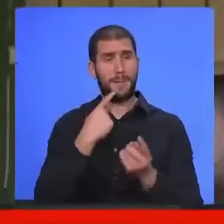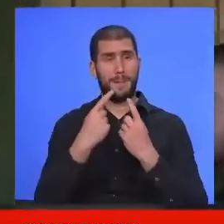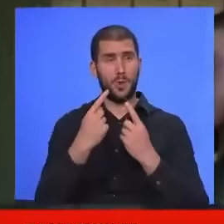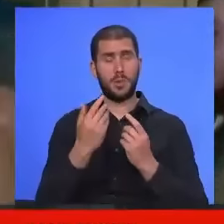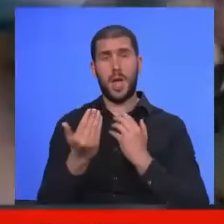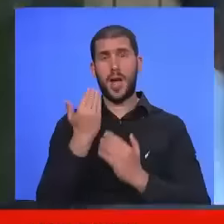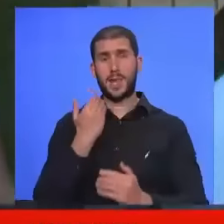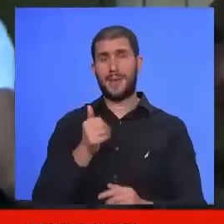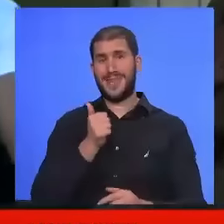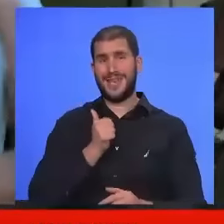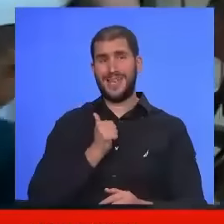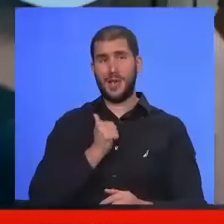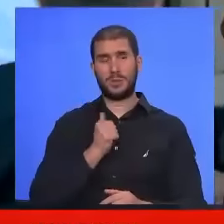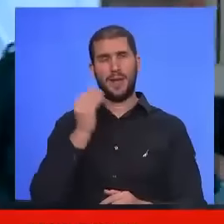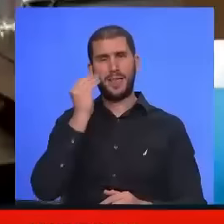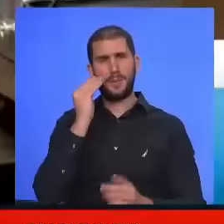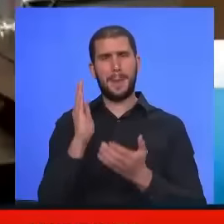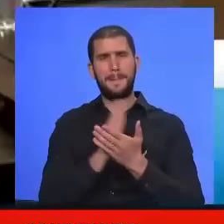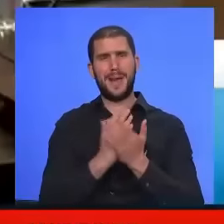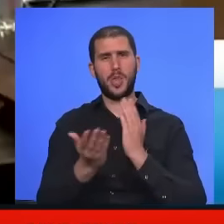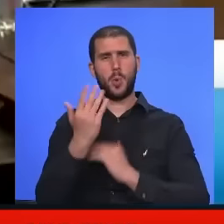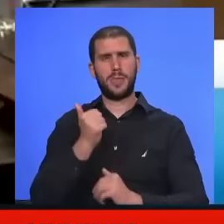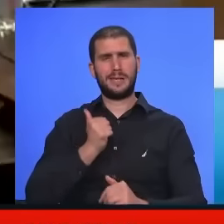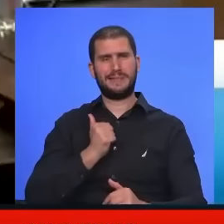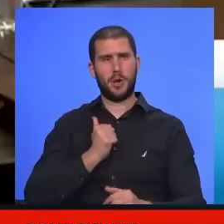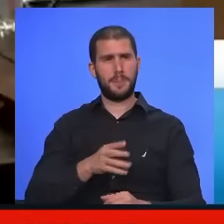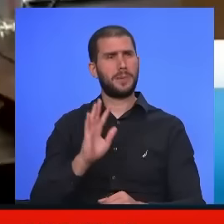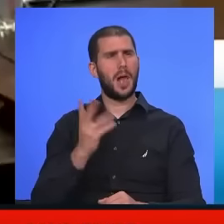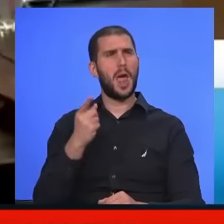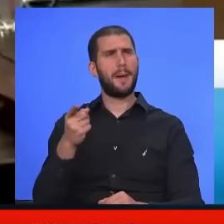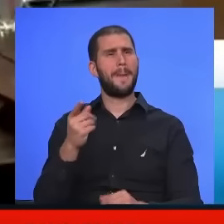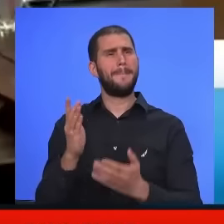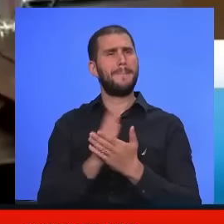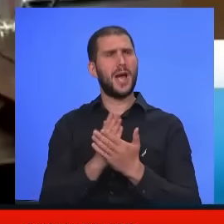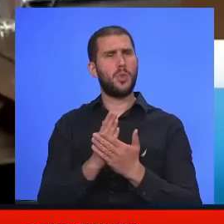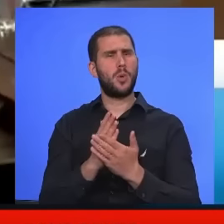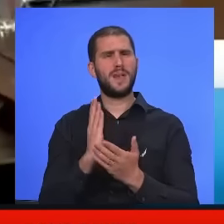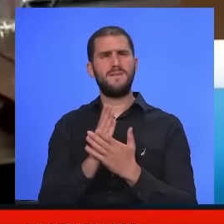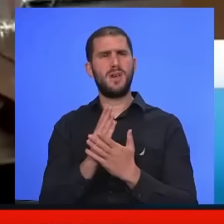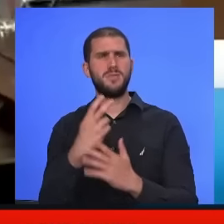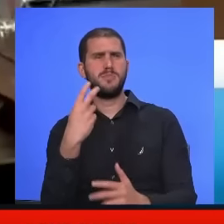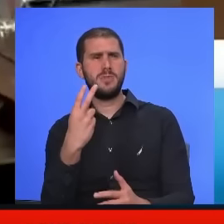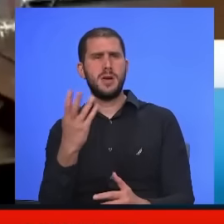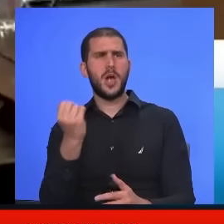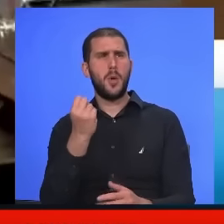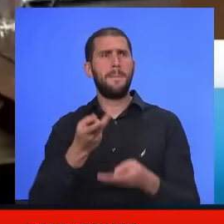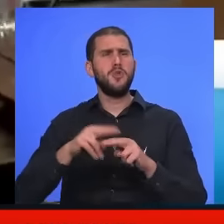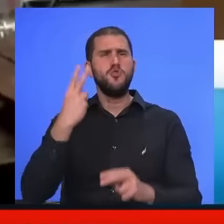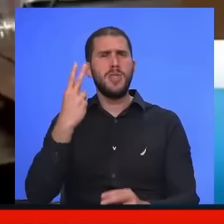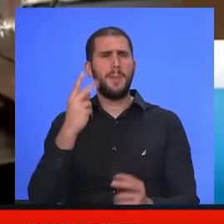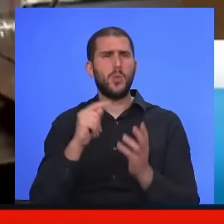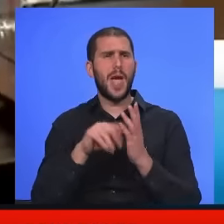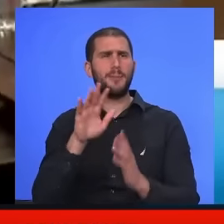הקדמת הגיוס לתלמידי המכינות הקדם צבאיות. למה בדלת של המכינות דפקו בדלת ולקחו פי